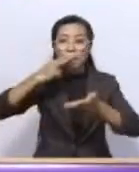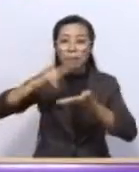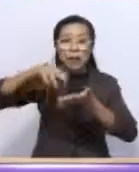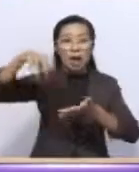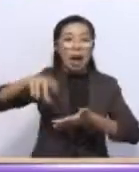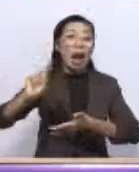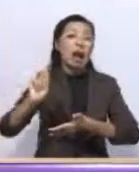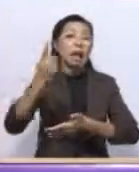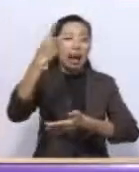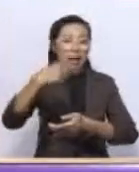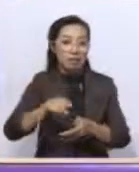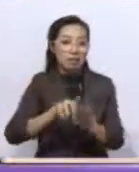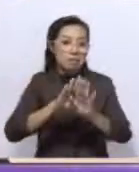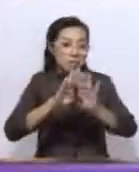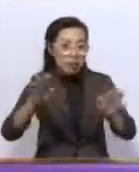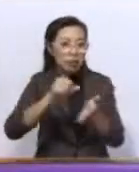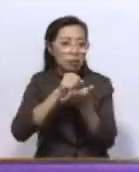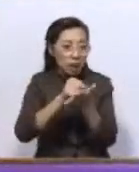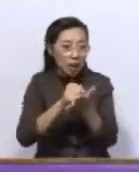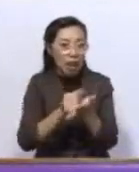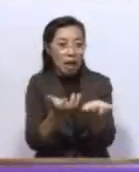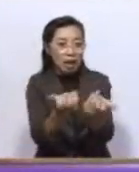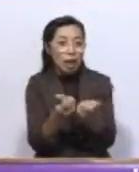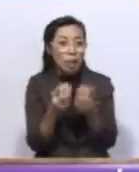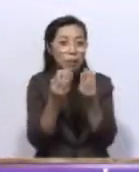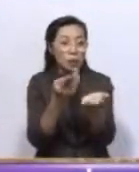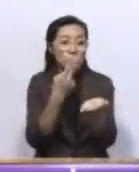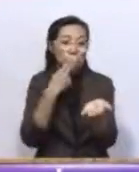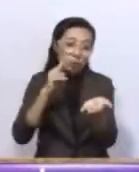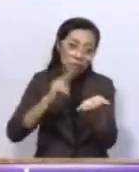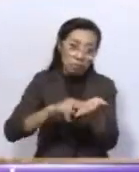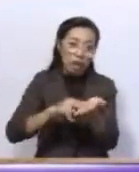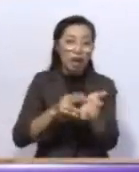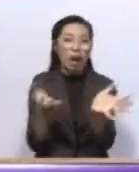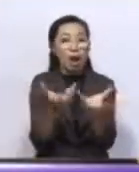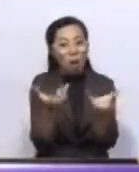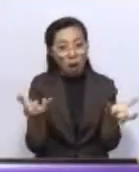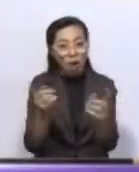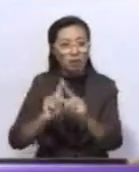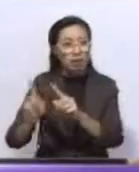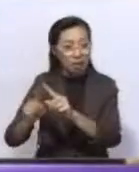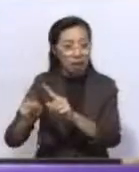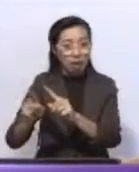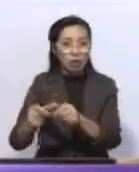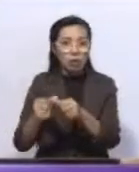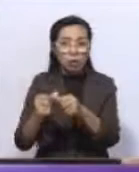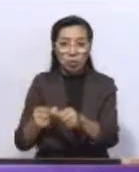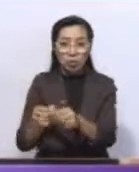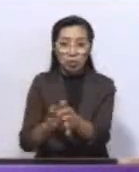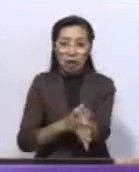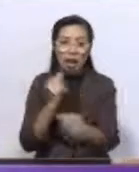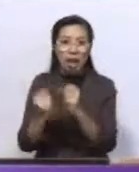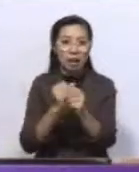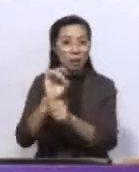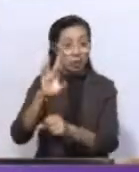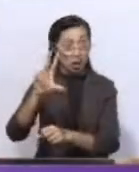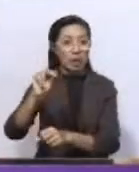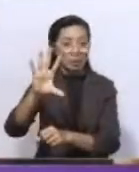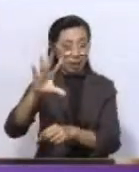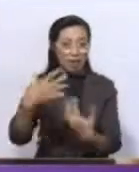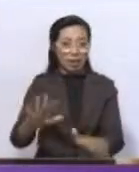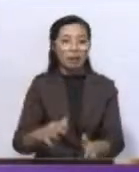5ให้บริการรับฝากส่งจดหมายหรือสิ่งของและอยู่คู่คนไทยมากว่า135ปีแล้ว